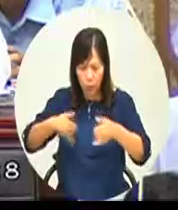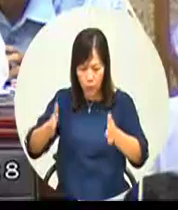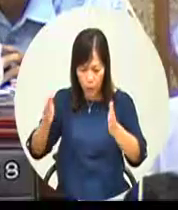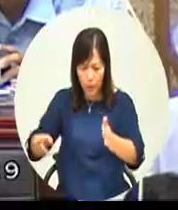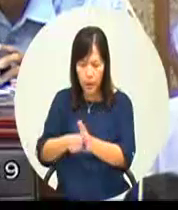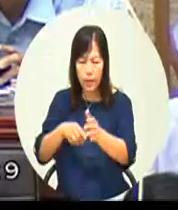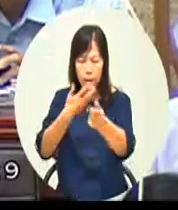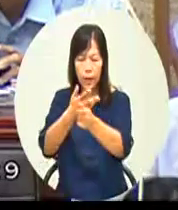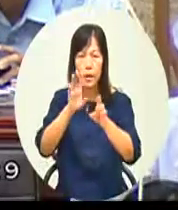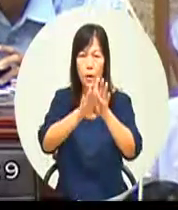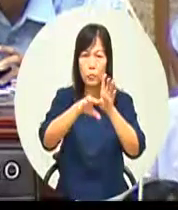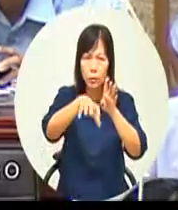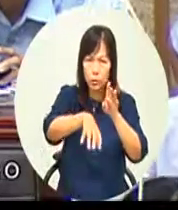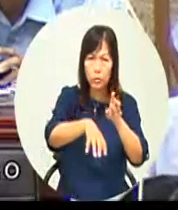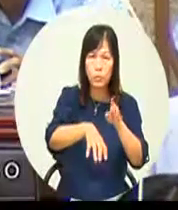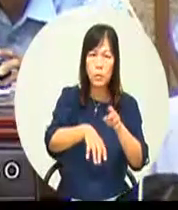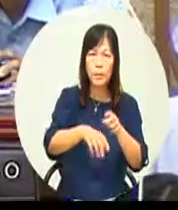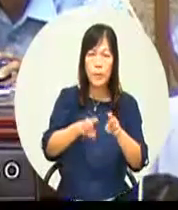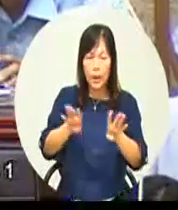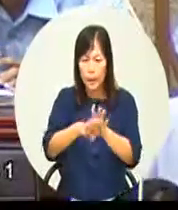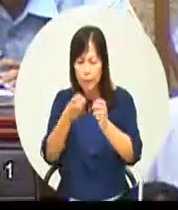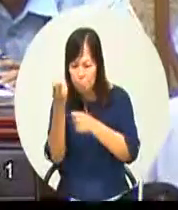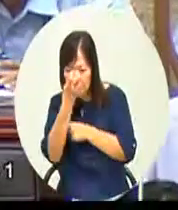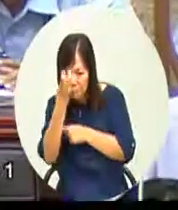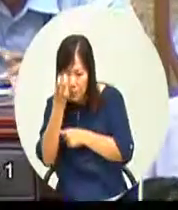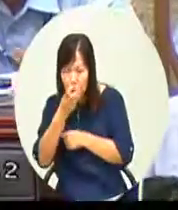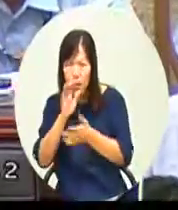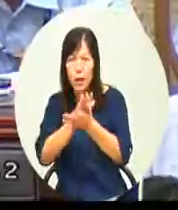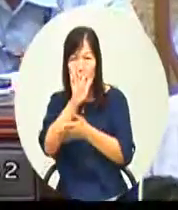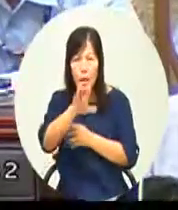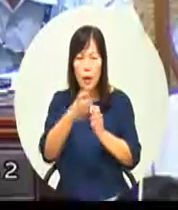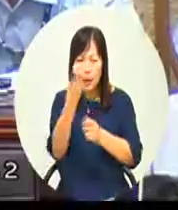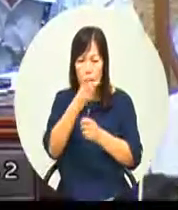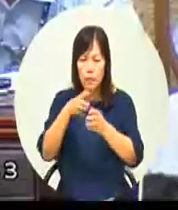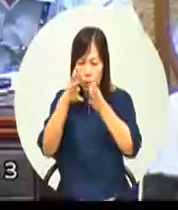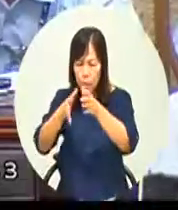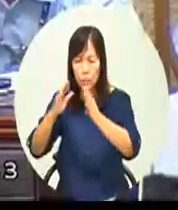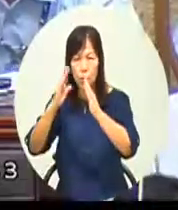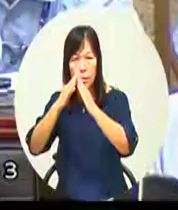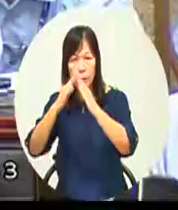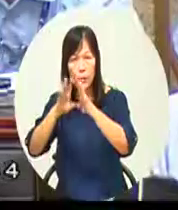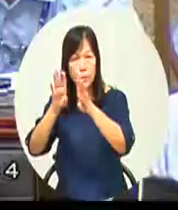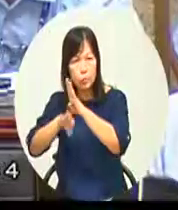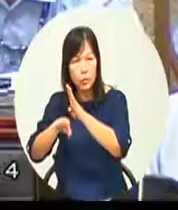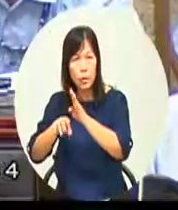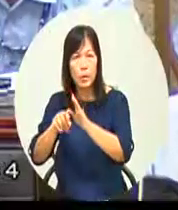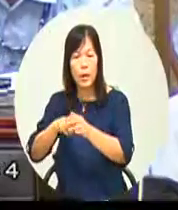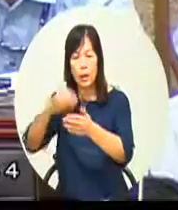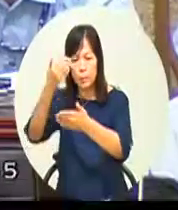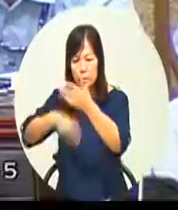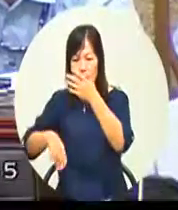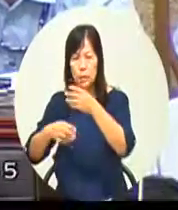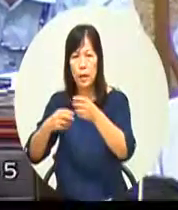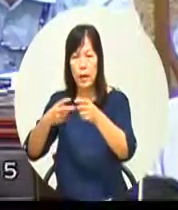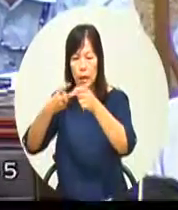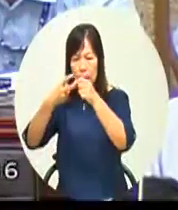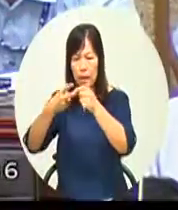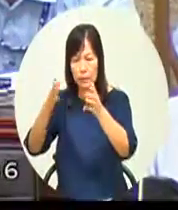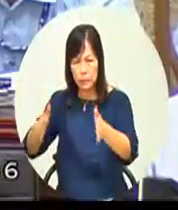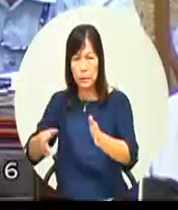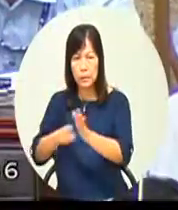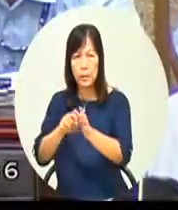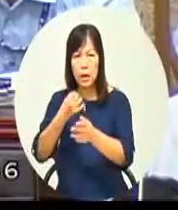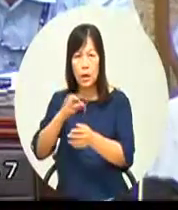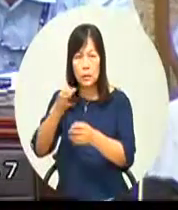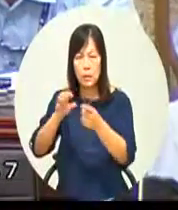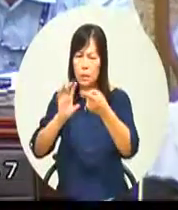那税监处他们就会进行勘查，勘查完之后针对房屋税的部分，然后他会降两级区段价，也就是差